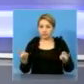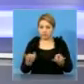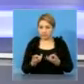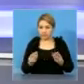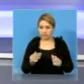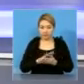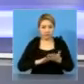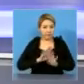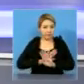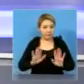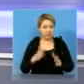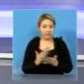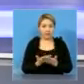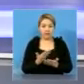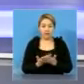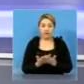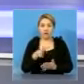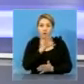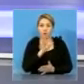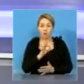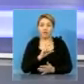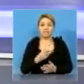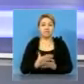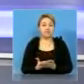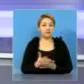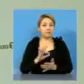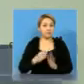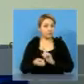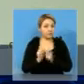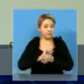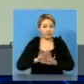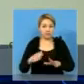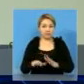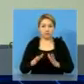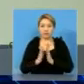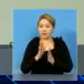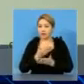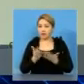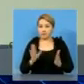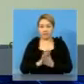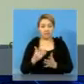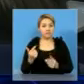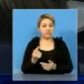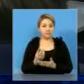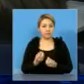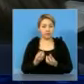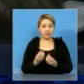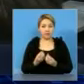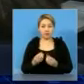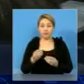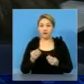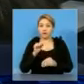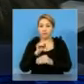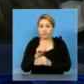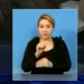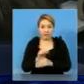сумаңызды жазбай кетсеңіз, мысалы, ноль саны өзгермей қалса, онда өтінім қабылданбайды. Тағы бір ескеретін жайт, соманың қасына